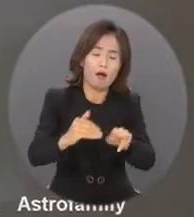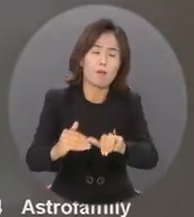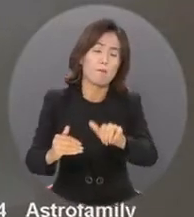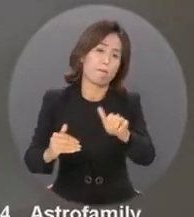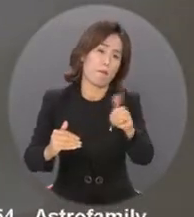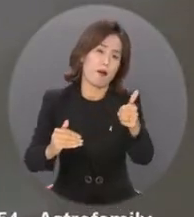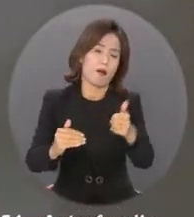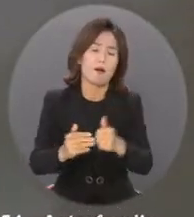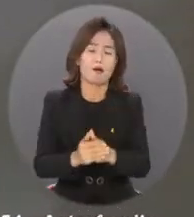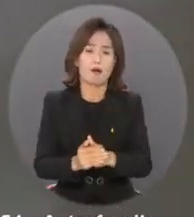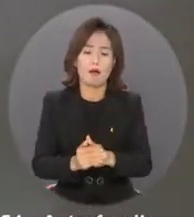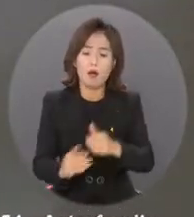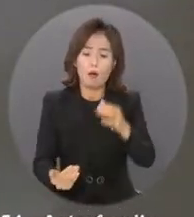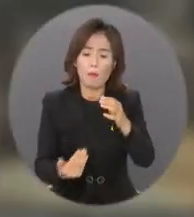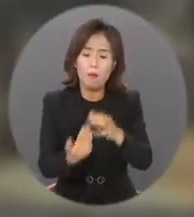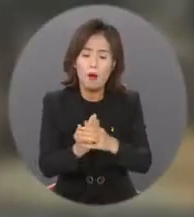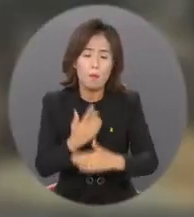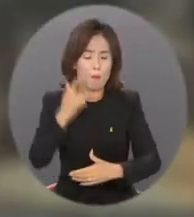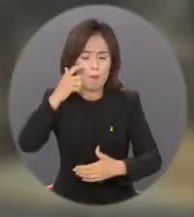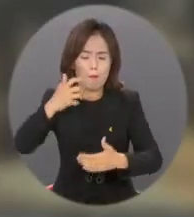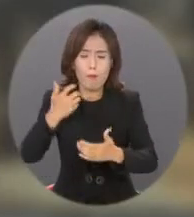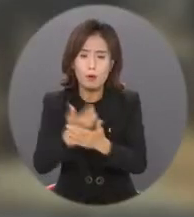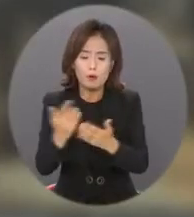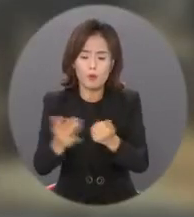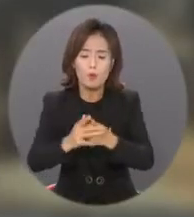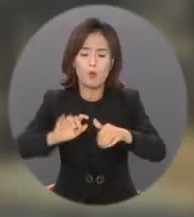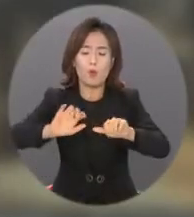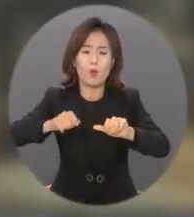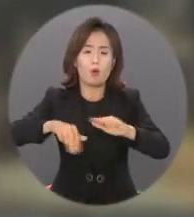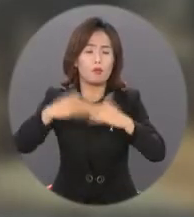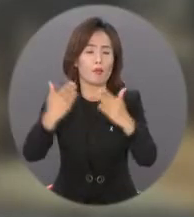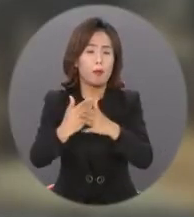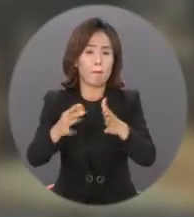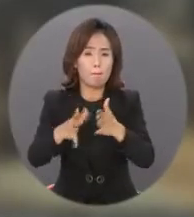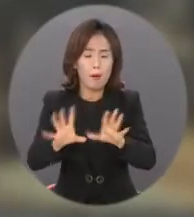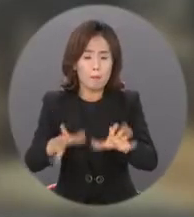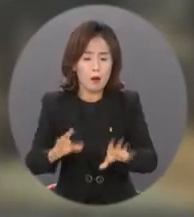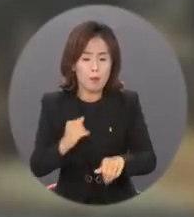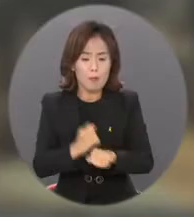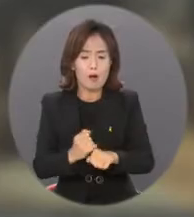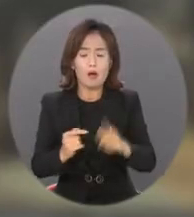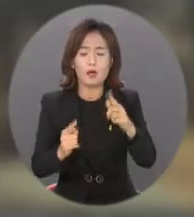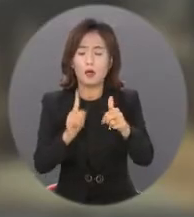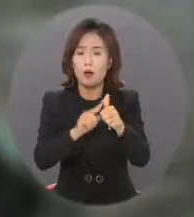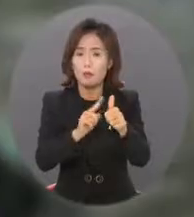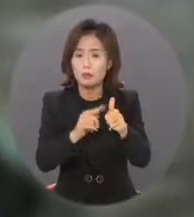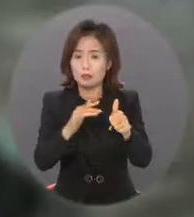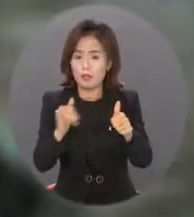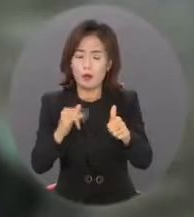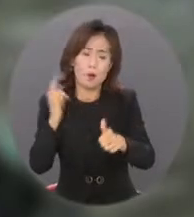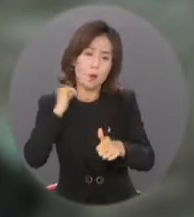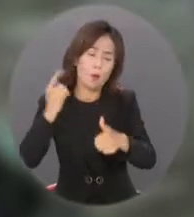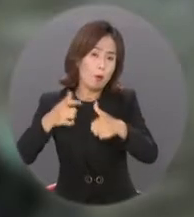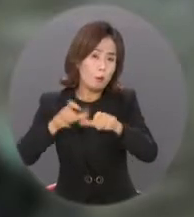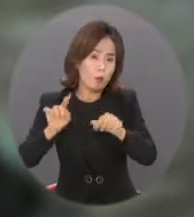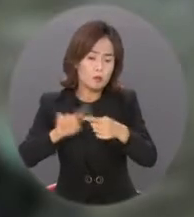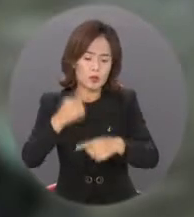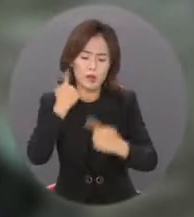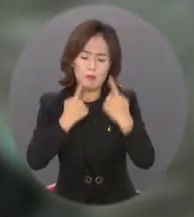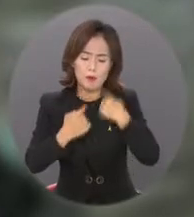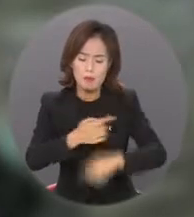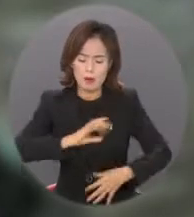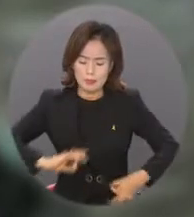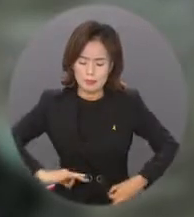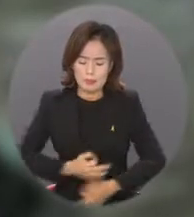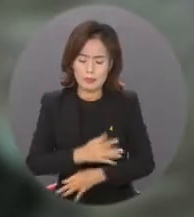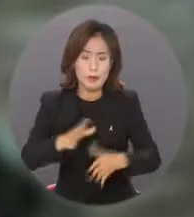바칩니다 사고 충격으로 오토바이는 산산조각 나 버렸고 배달 기사 설운도 4 a 씨는 목뼈가 부러지고 일부 장기가